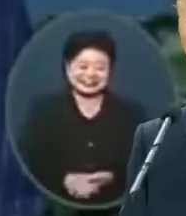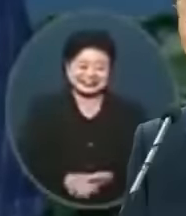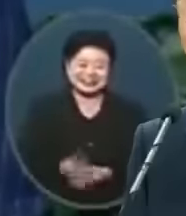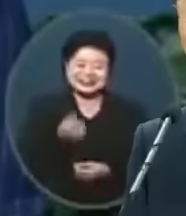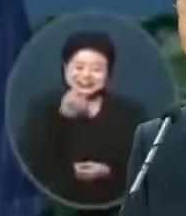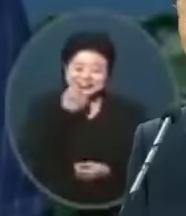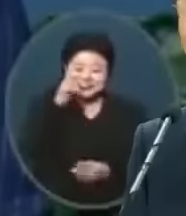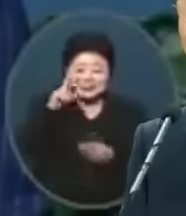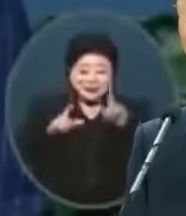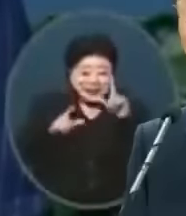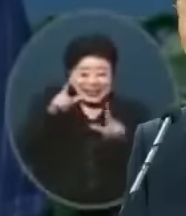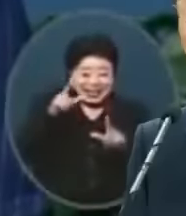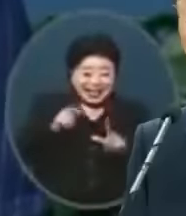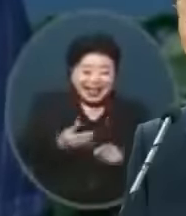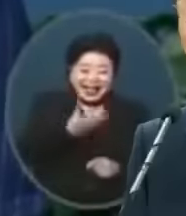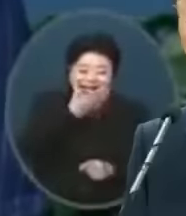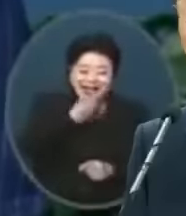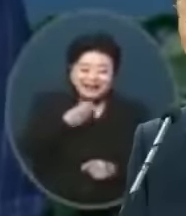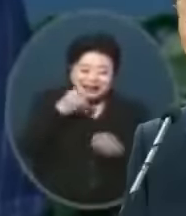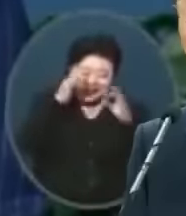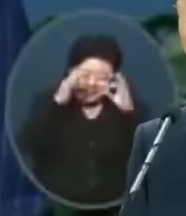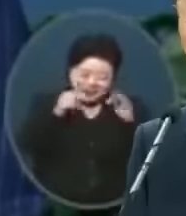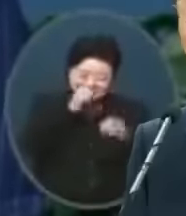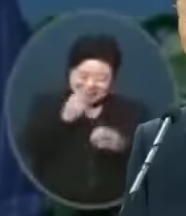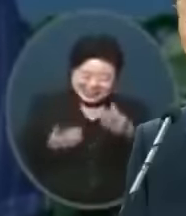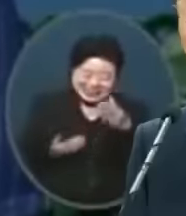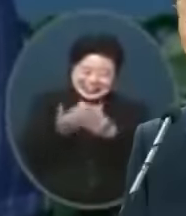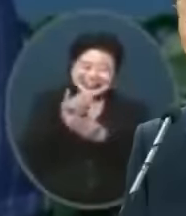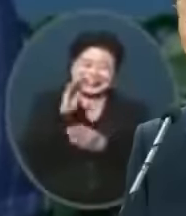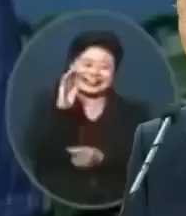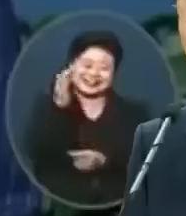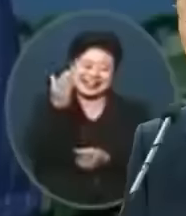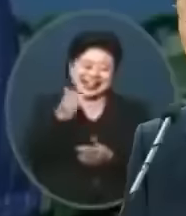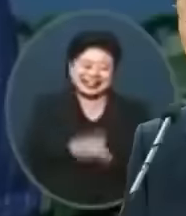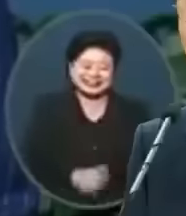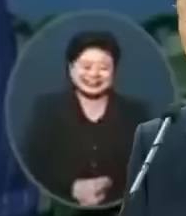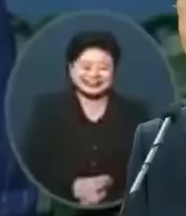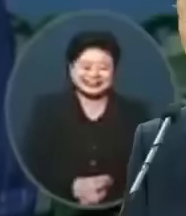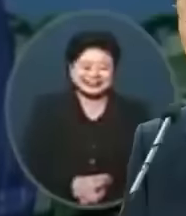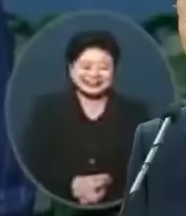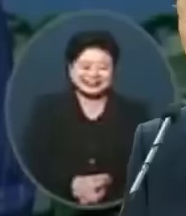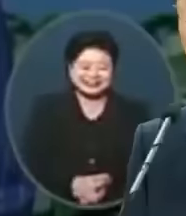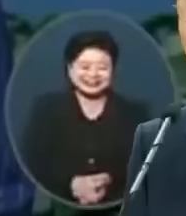웃으시는 것 보니까 좋은 일이 일어나겠습니다.